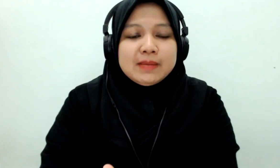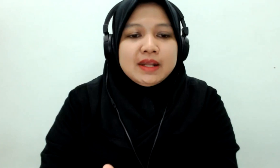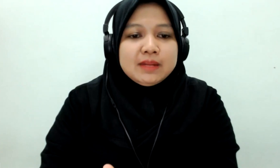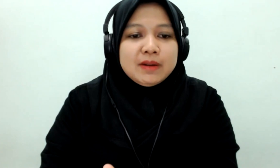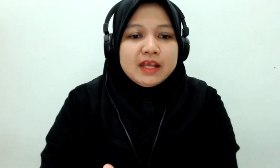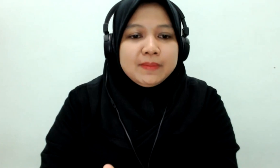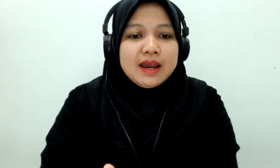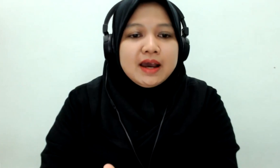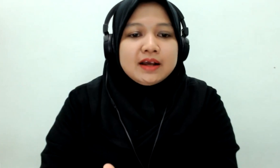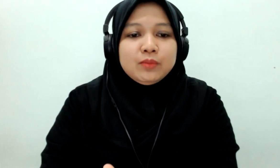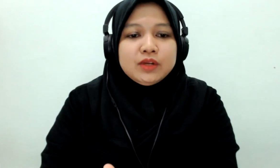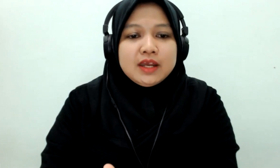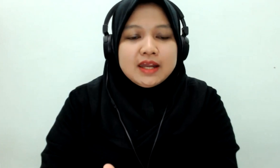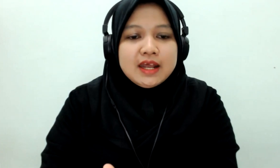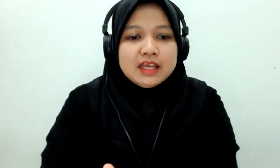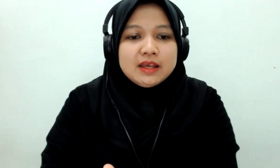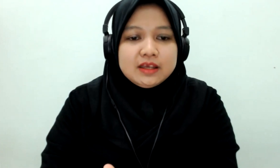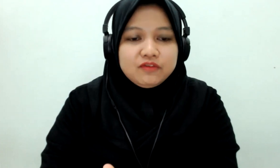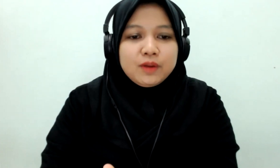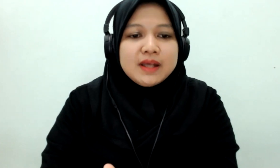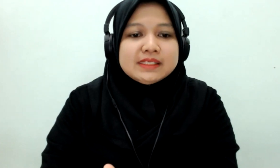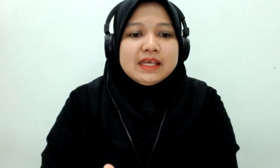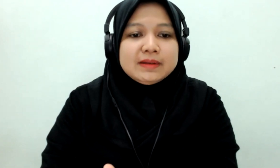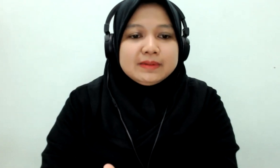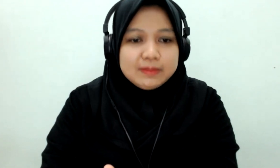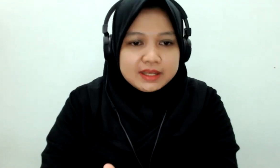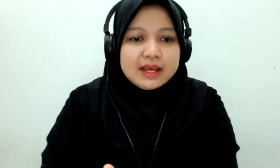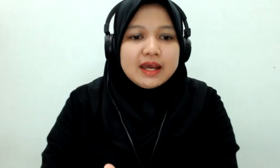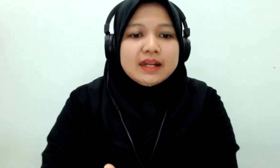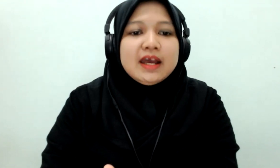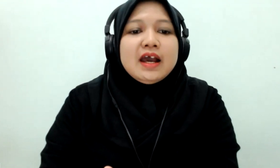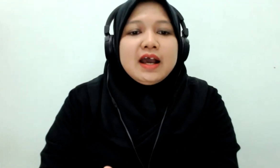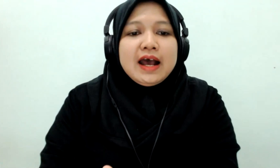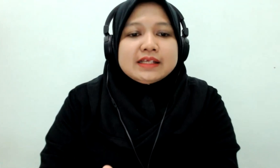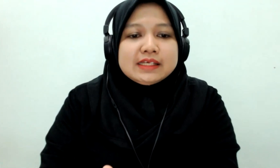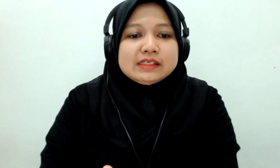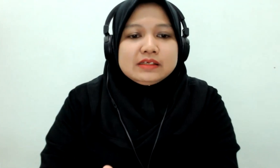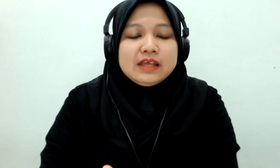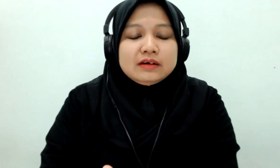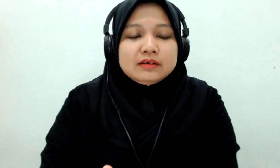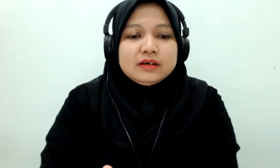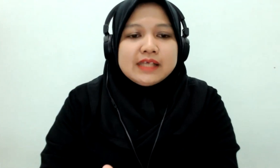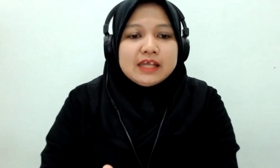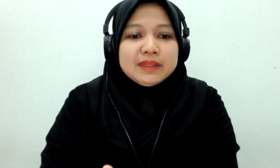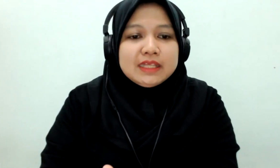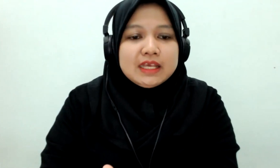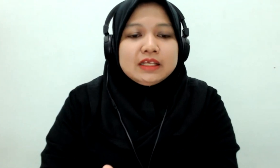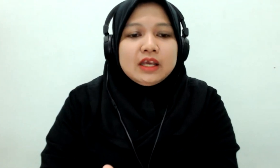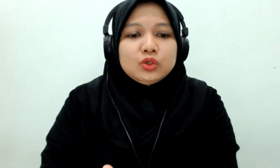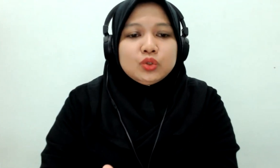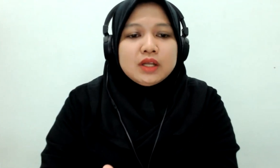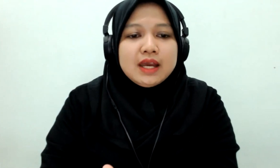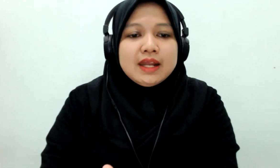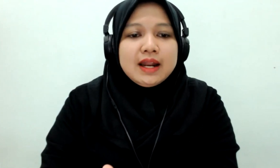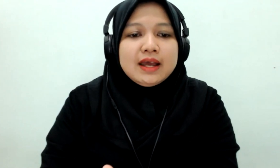ada kerjasama dari berbagai pihak kemudian adanya informasi yang dibagikan akses yang sangat penting